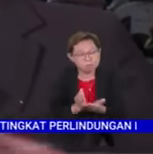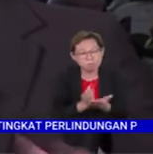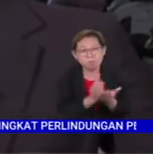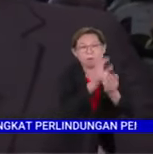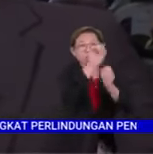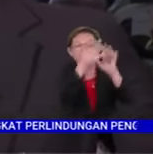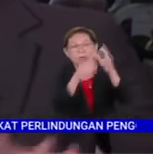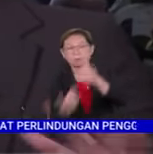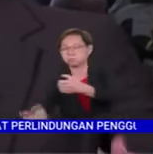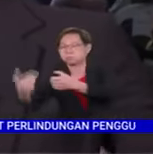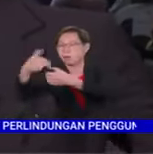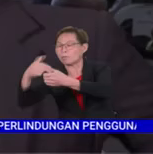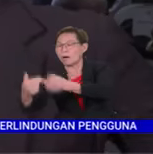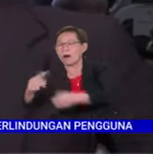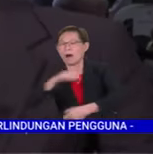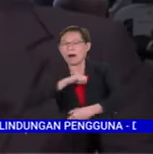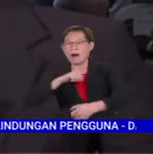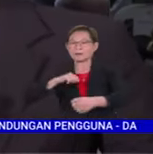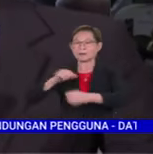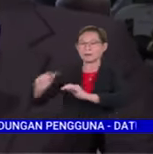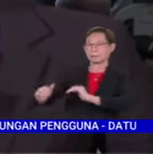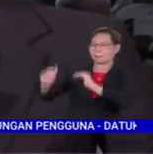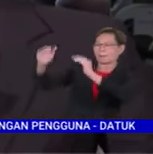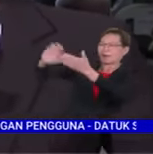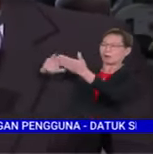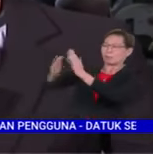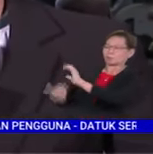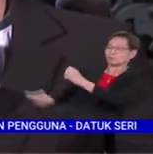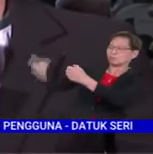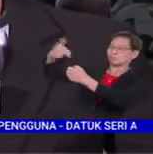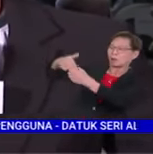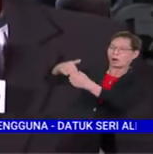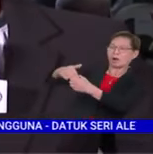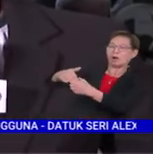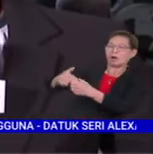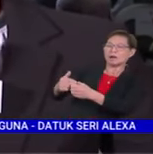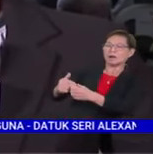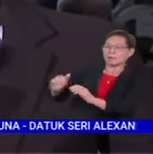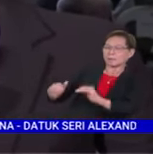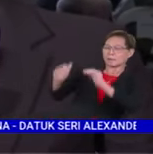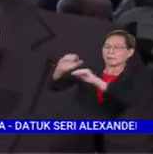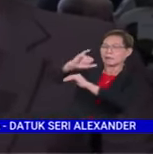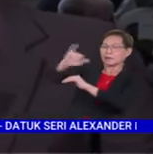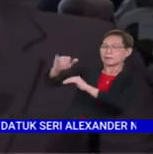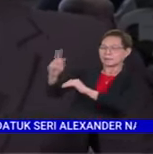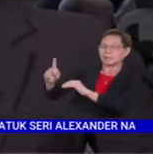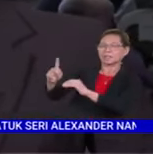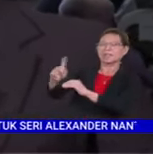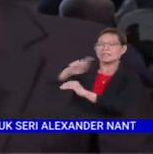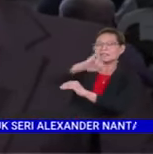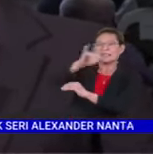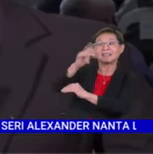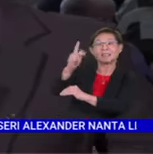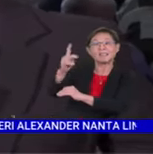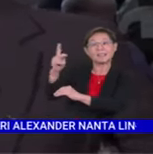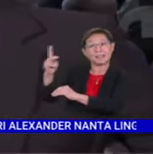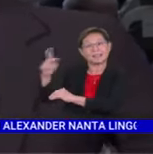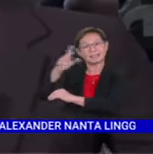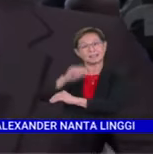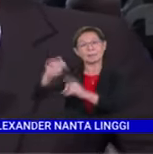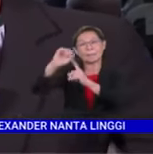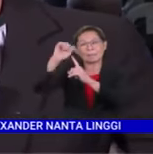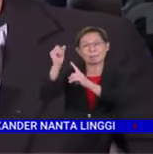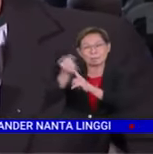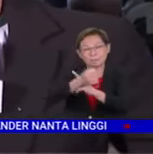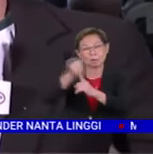disertai oleh ahli-ahli di peringkat komuniti, di peringkat jawatankuasa kemajuan dan keselamatan kampung dan juga